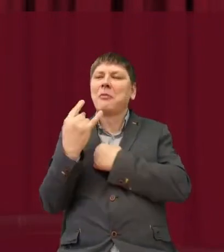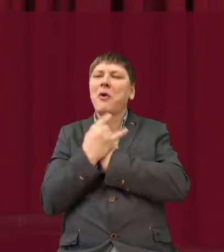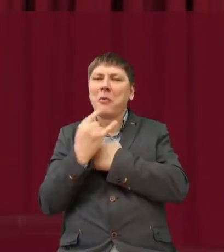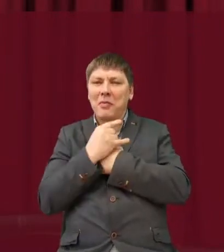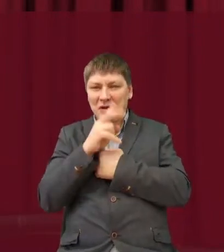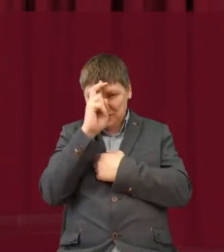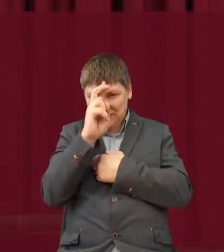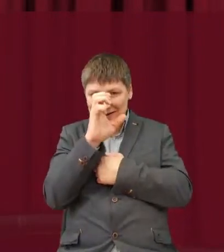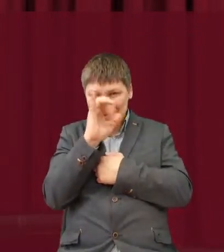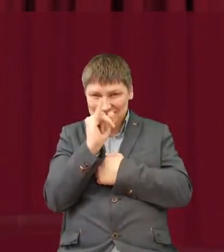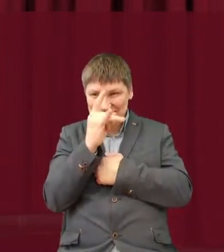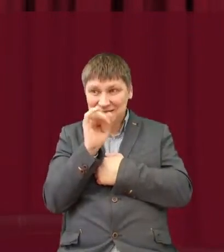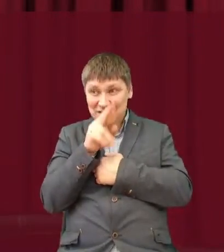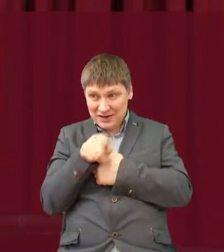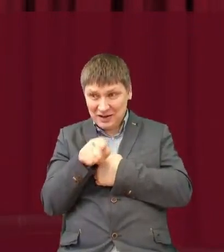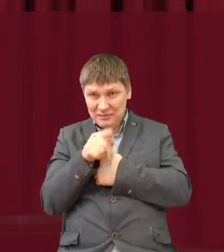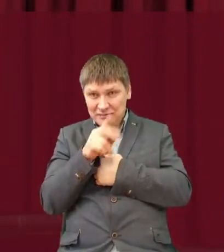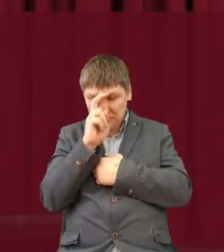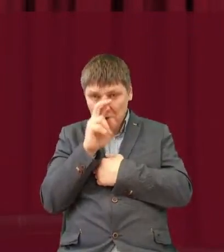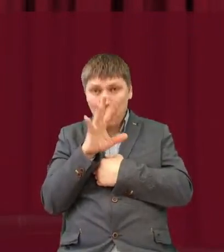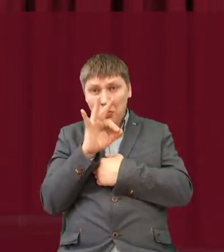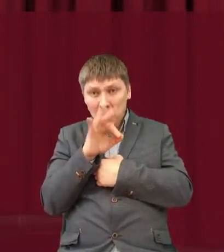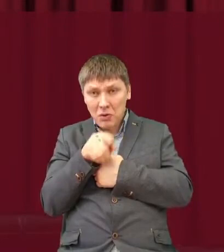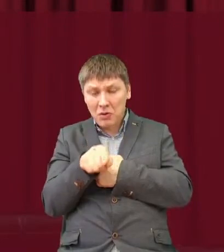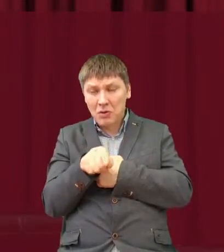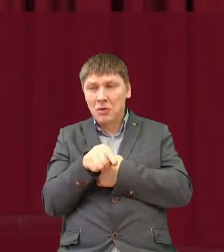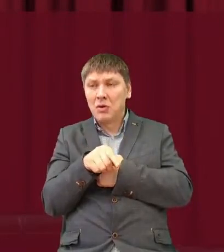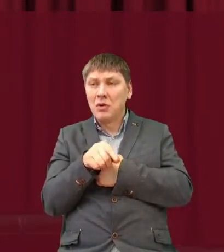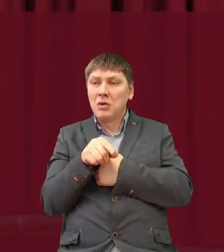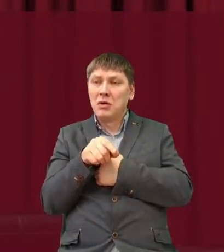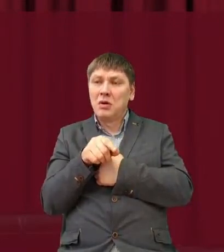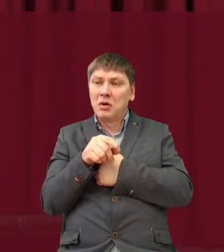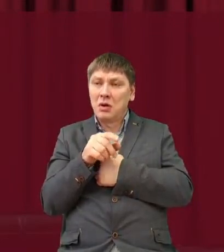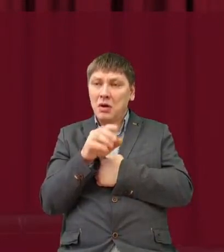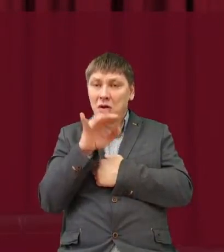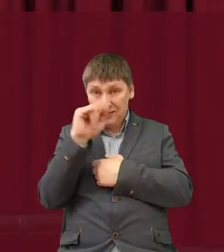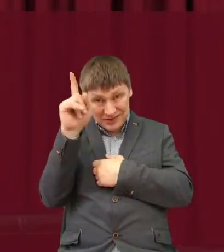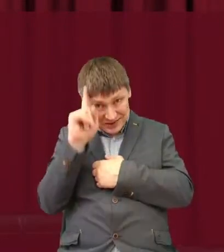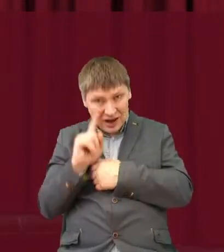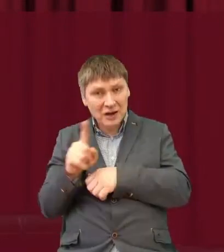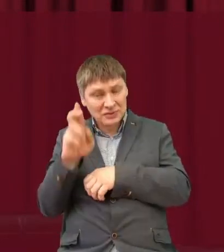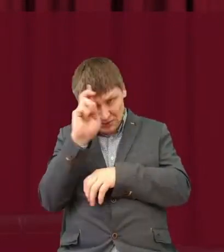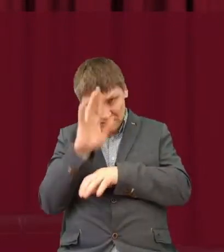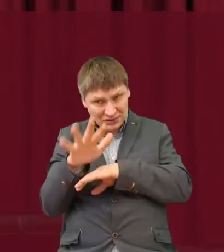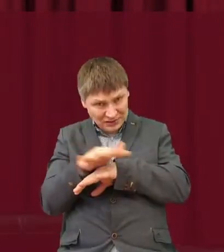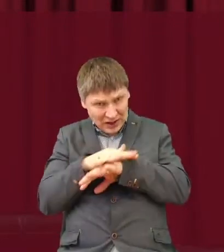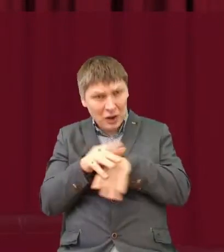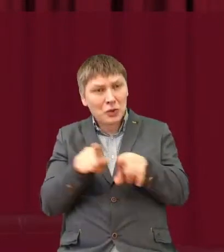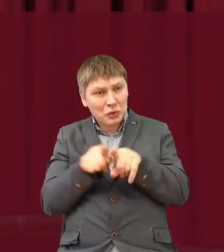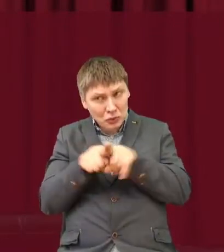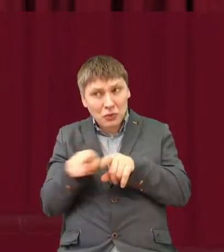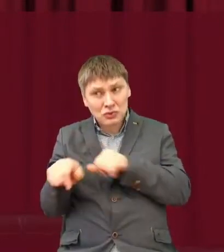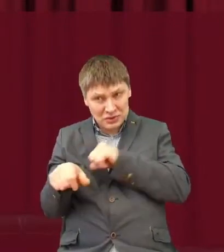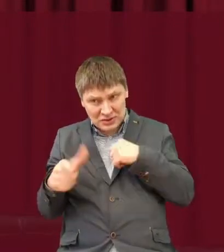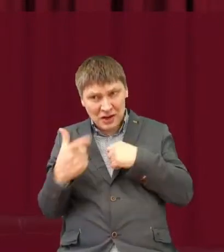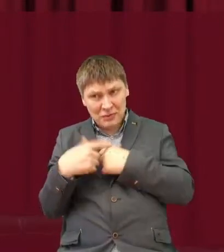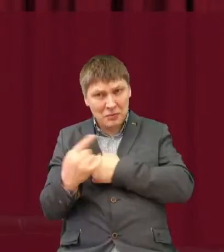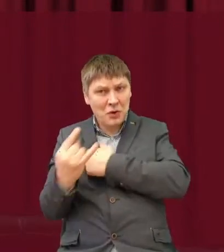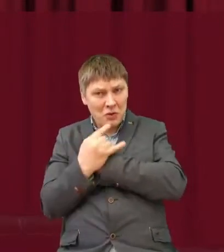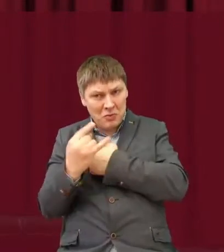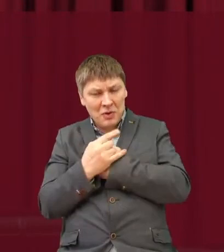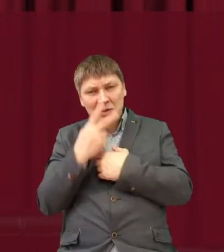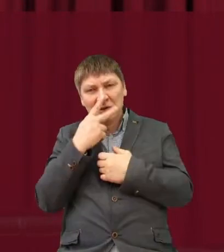царя сирийского но было самообман и Ловушка мышление царя Израильского Давайте прочитаем 20